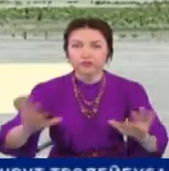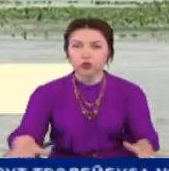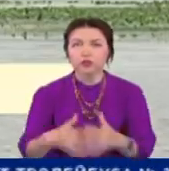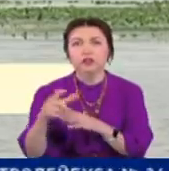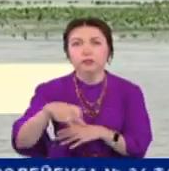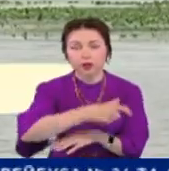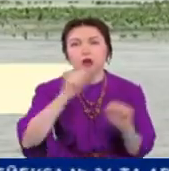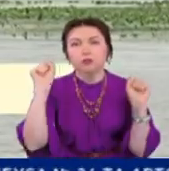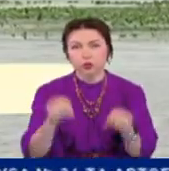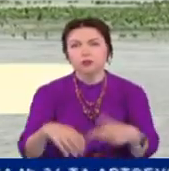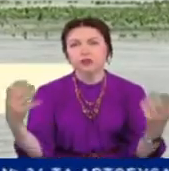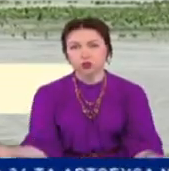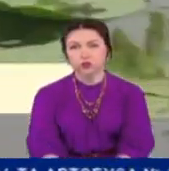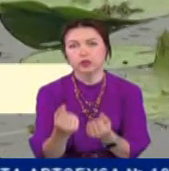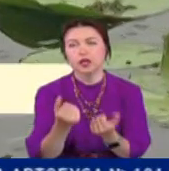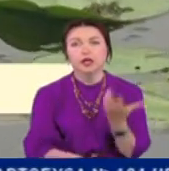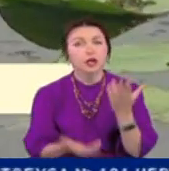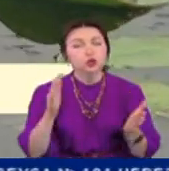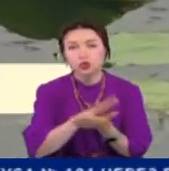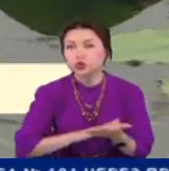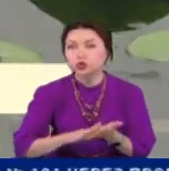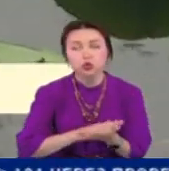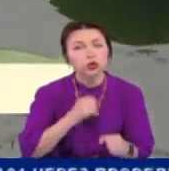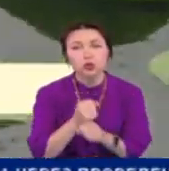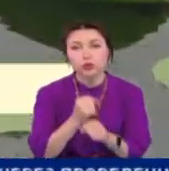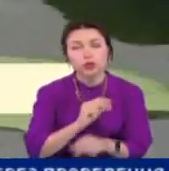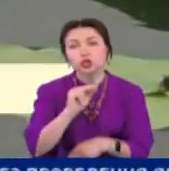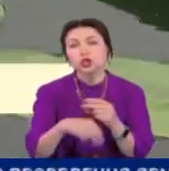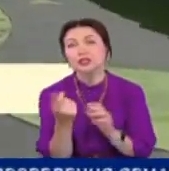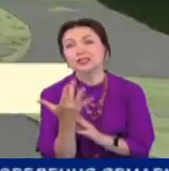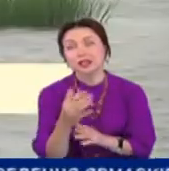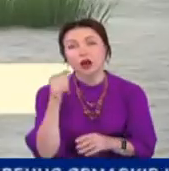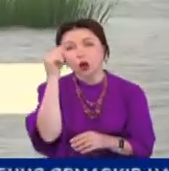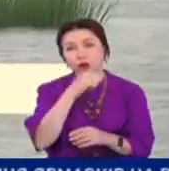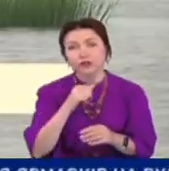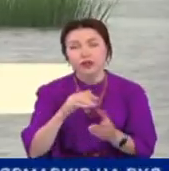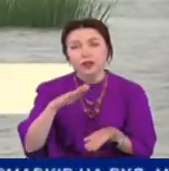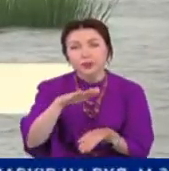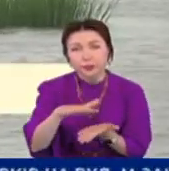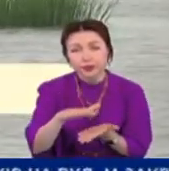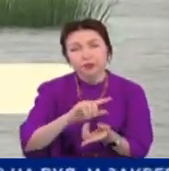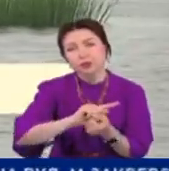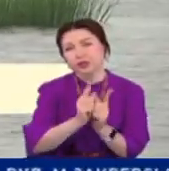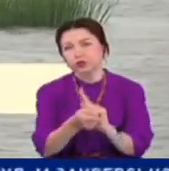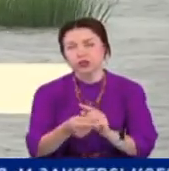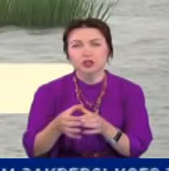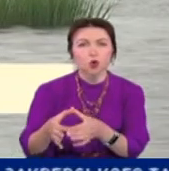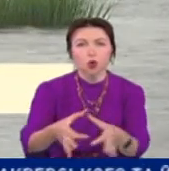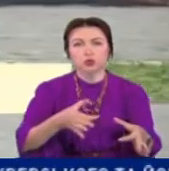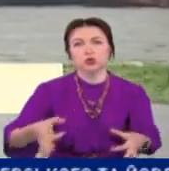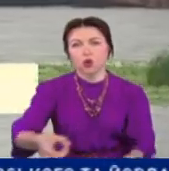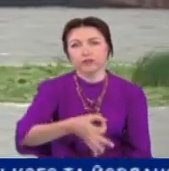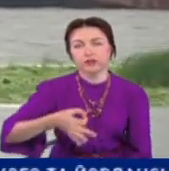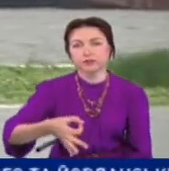Дніпра може врятувати його. Бо якщо нічого не робити, через кілька років ці мілини перетворяться на цілі острови.